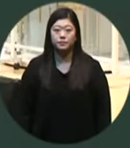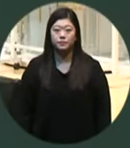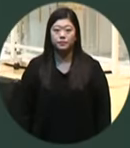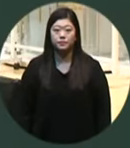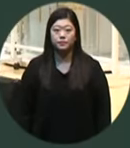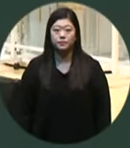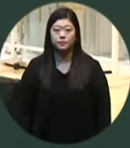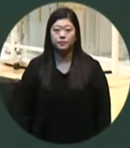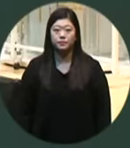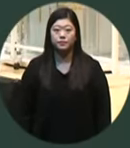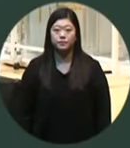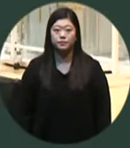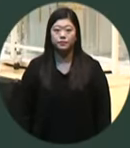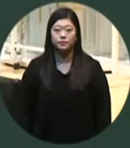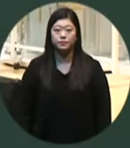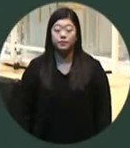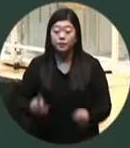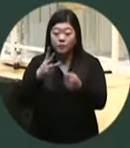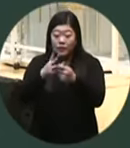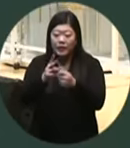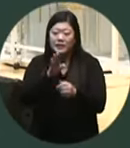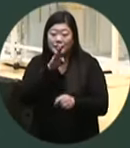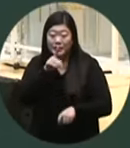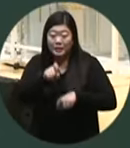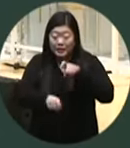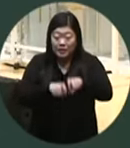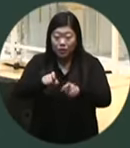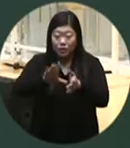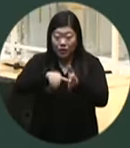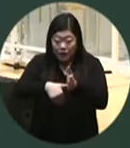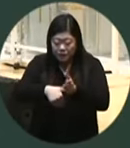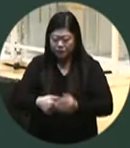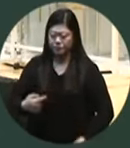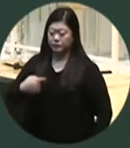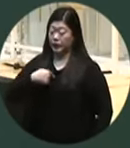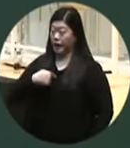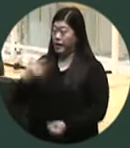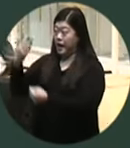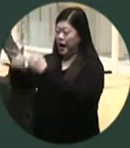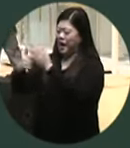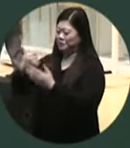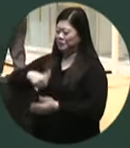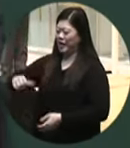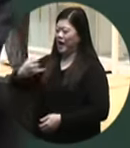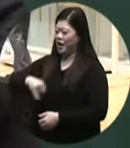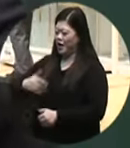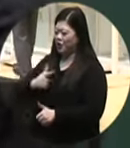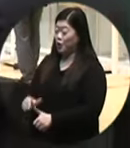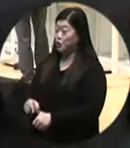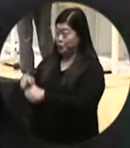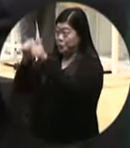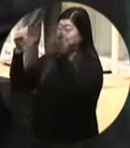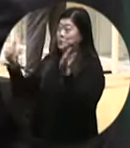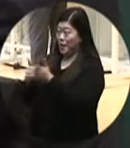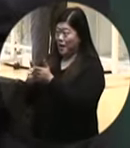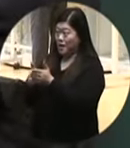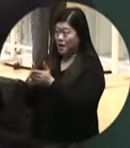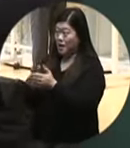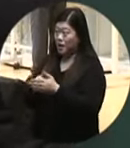So what should you go out and put into practice? 여러분들은 구원받은 자로서 마지막 시대에